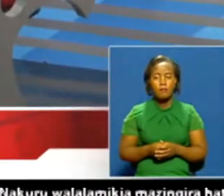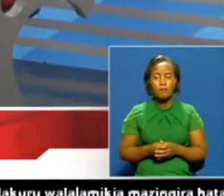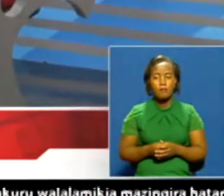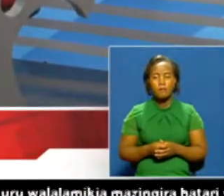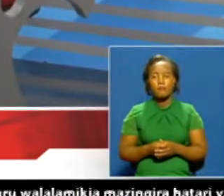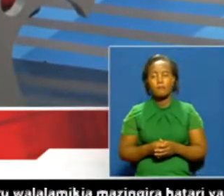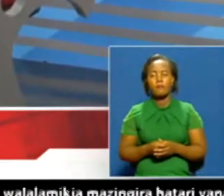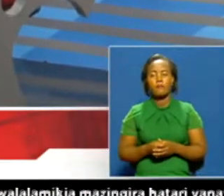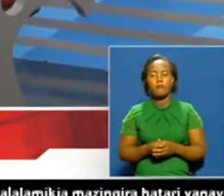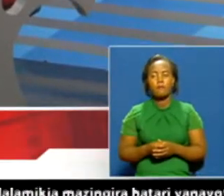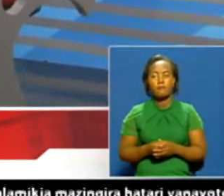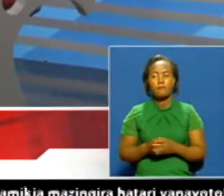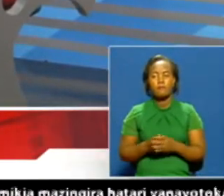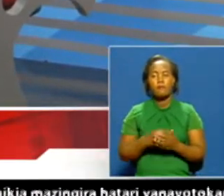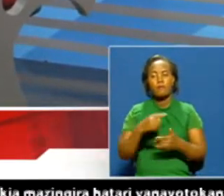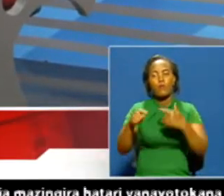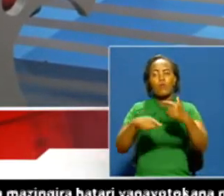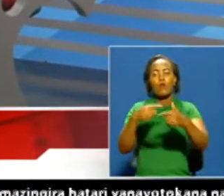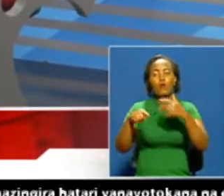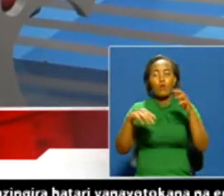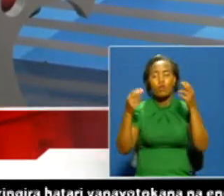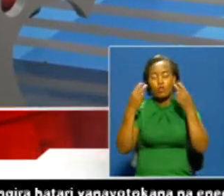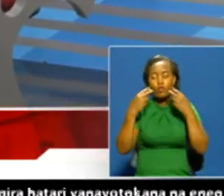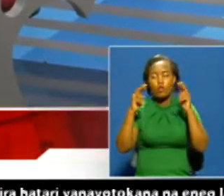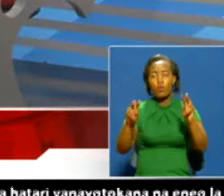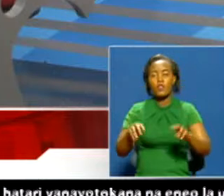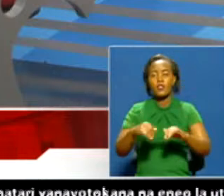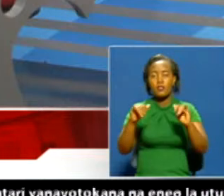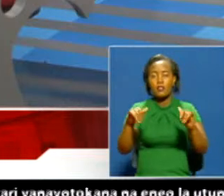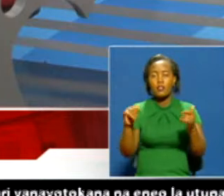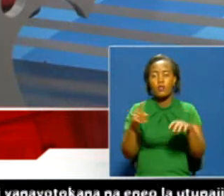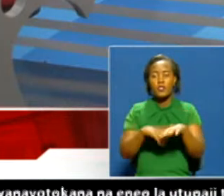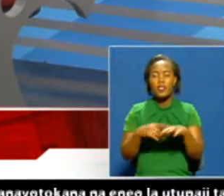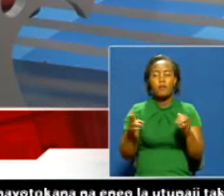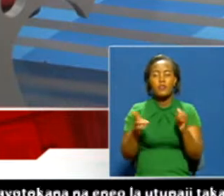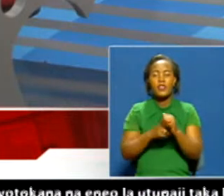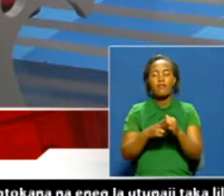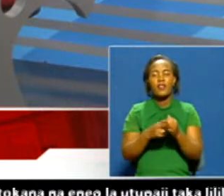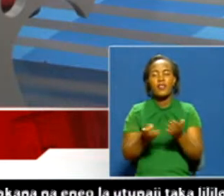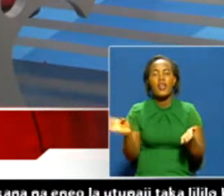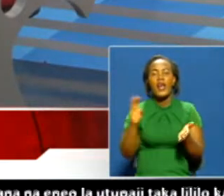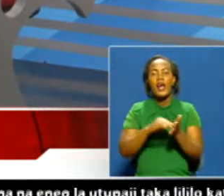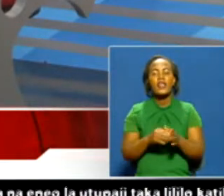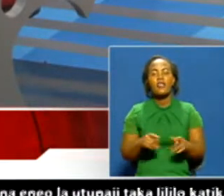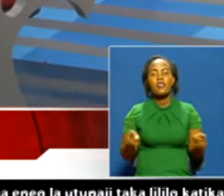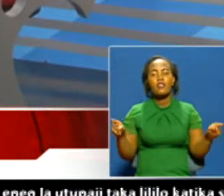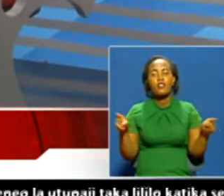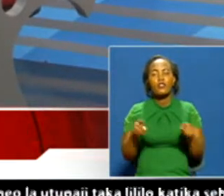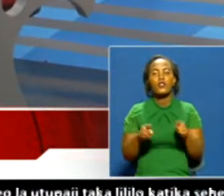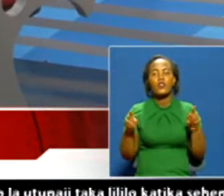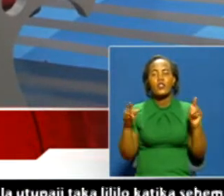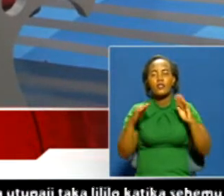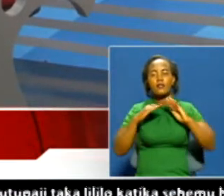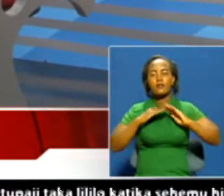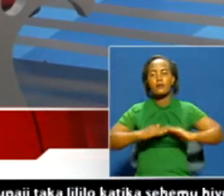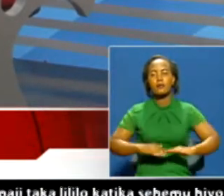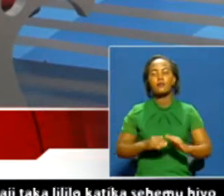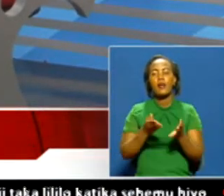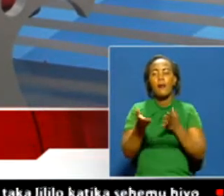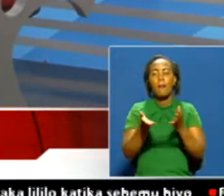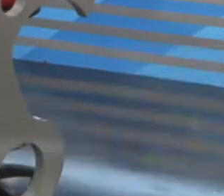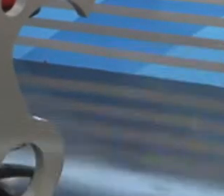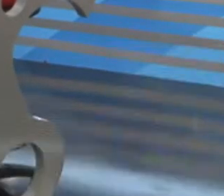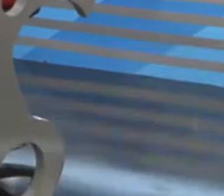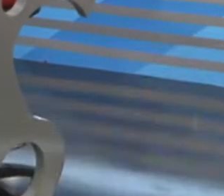Na mtazamaji, unaendelea kutazama Darubini ya Channel 1. Tunachukua mapumziko mafupi sana. Tunarejea na taarifa za biashara na vile vile spoti.